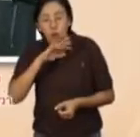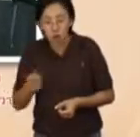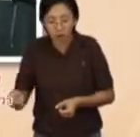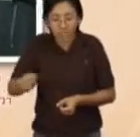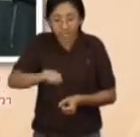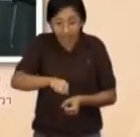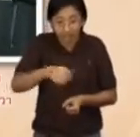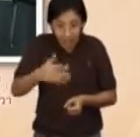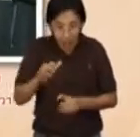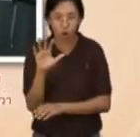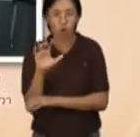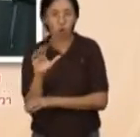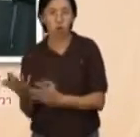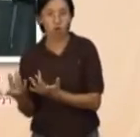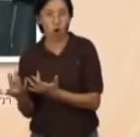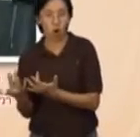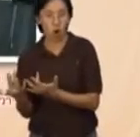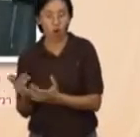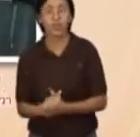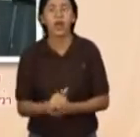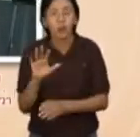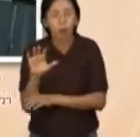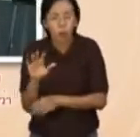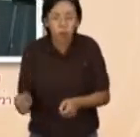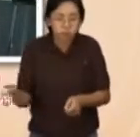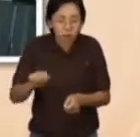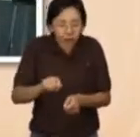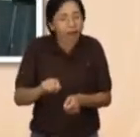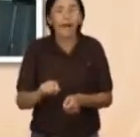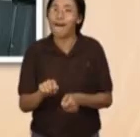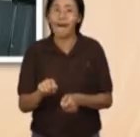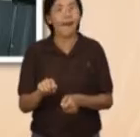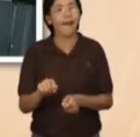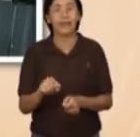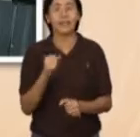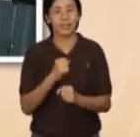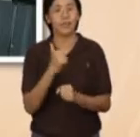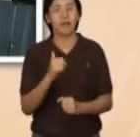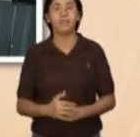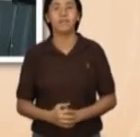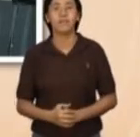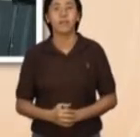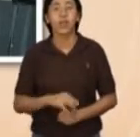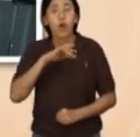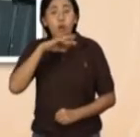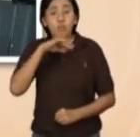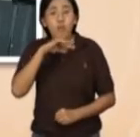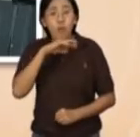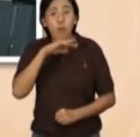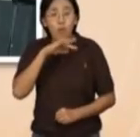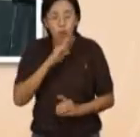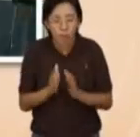ส่เนื้อกุ้งทีหลังเพราะว่ากุ้งนี่สุกง่ายอยู่แล้วนะครับ เนื้อหมูบ่าช่อนี่เป็นหมูบดนะคะ ครับผ